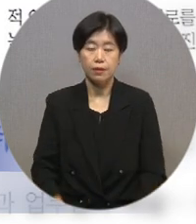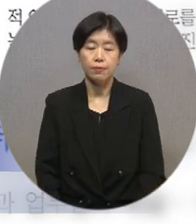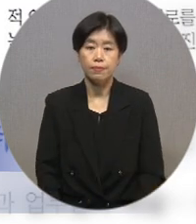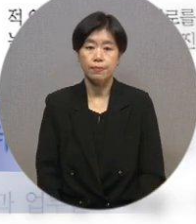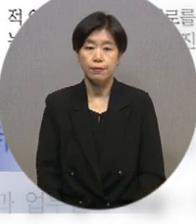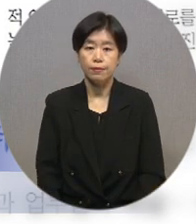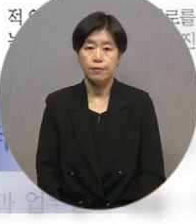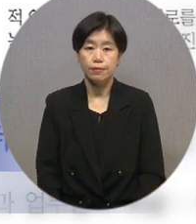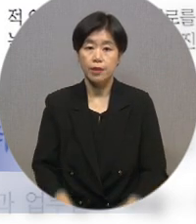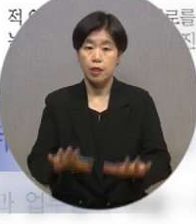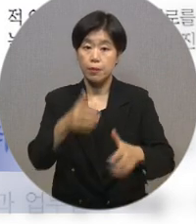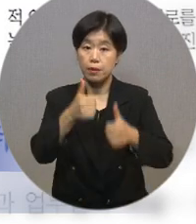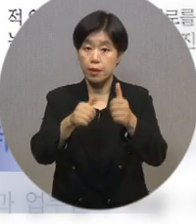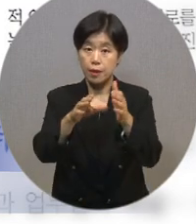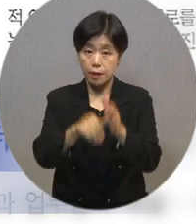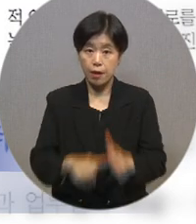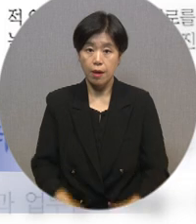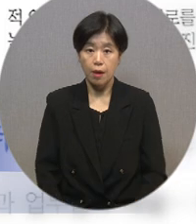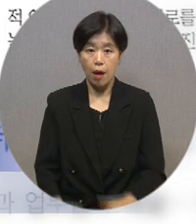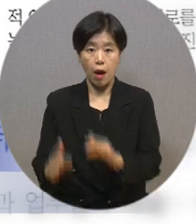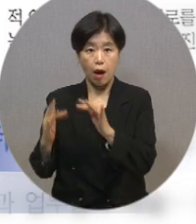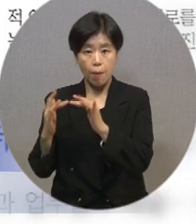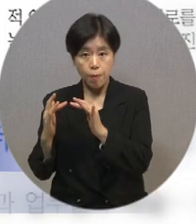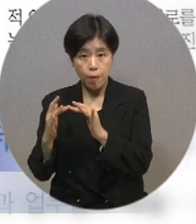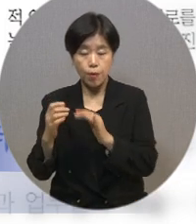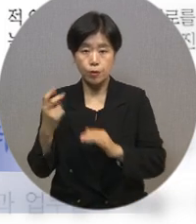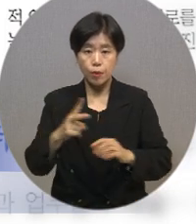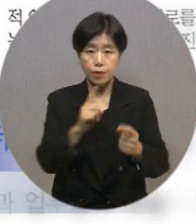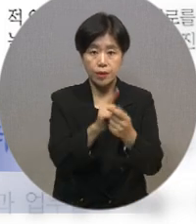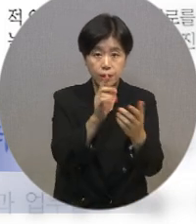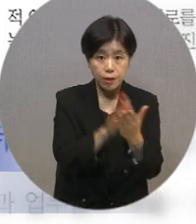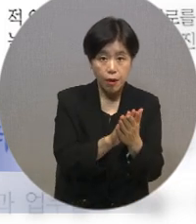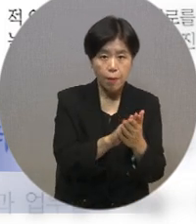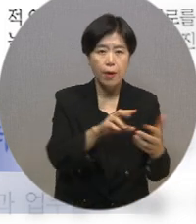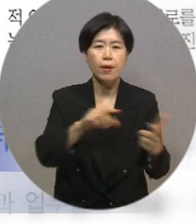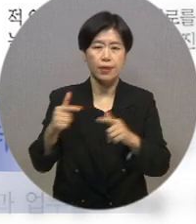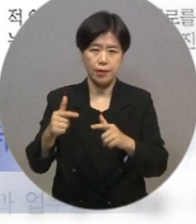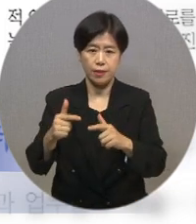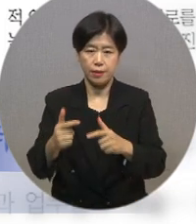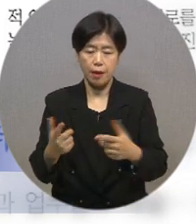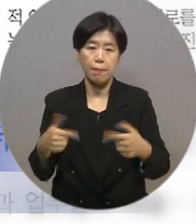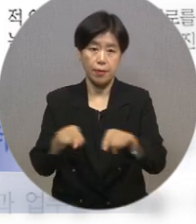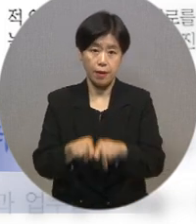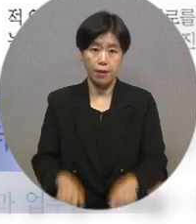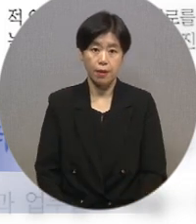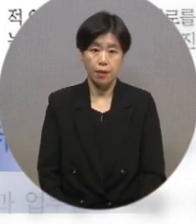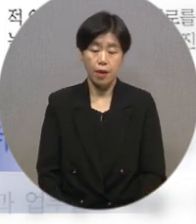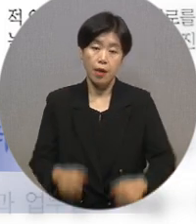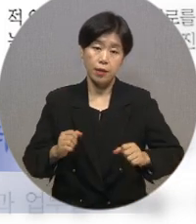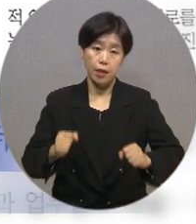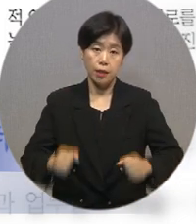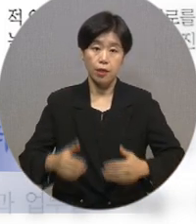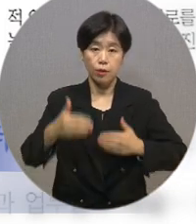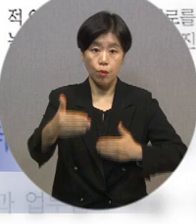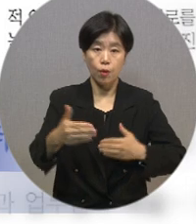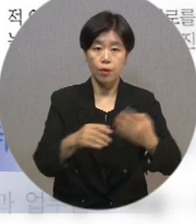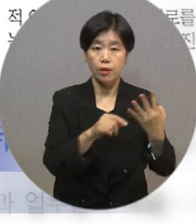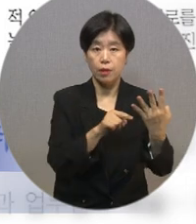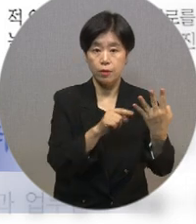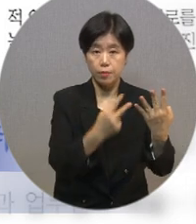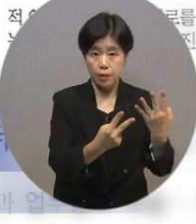접수받습니다 이번 대회는 오프라인 런과 비추 1을 병행해 운영하며 코스는 4.2km